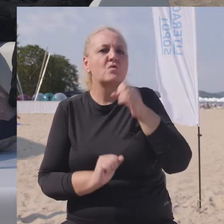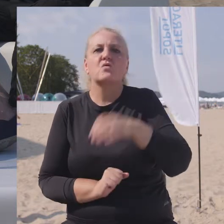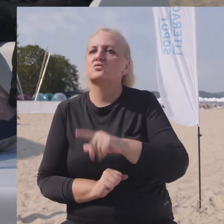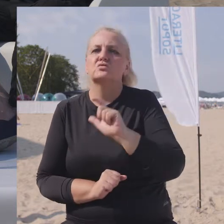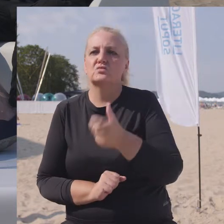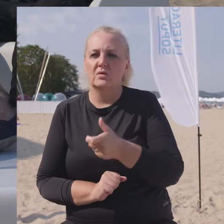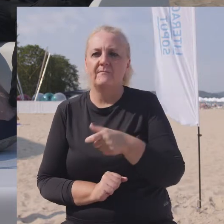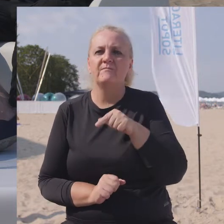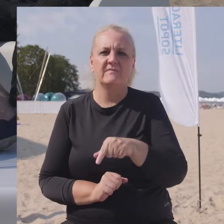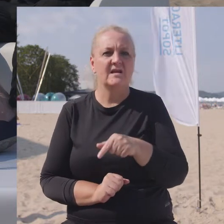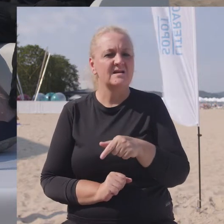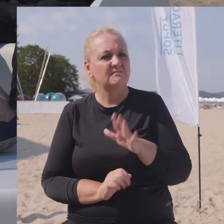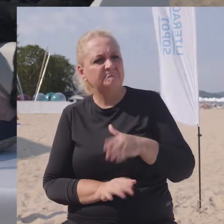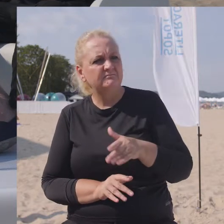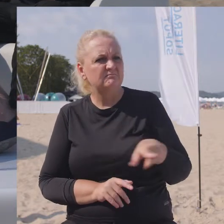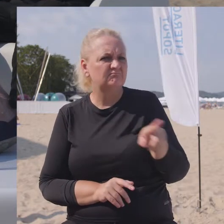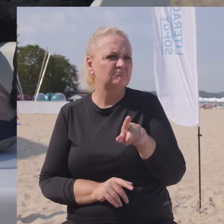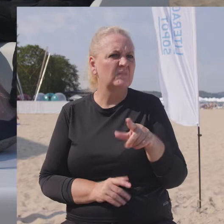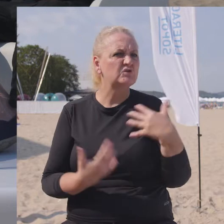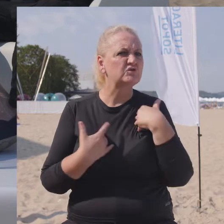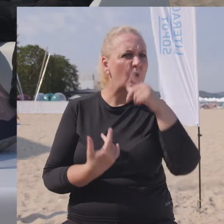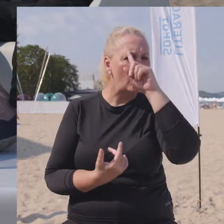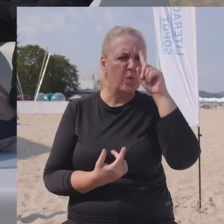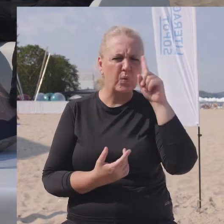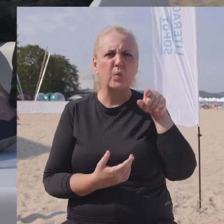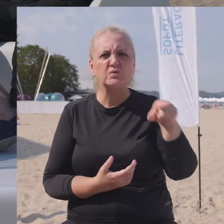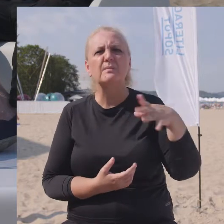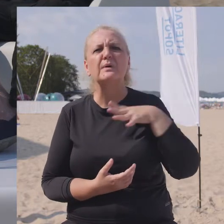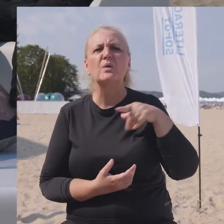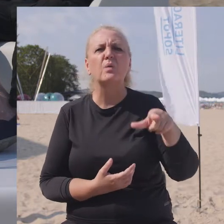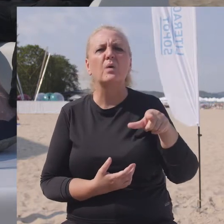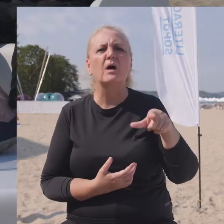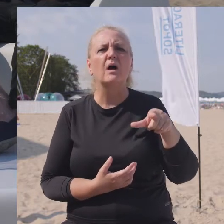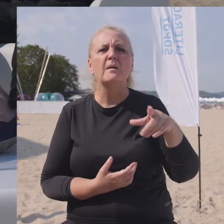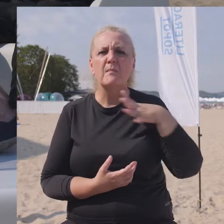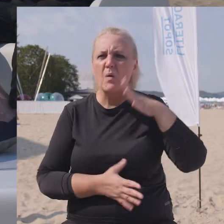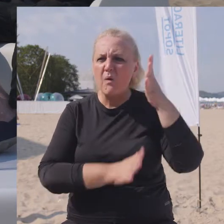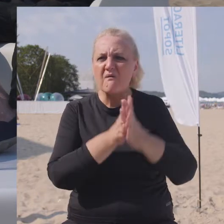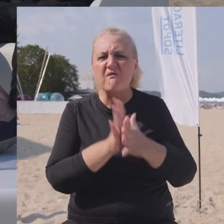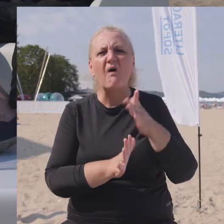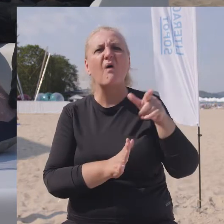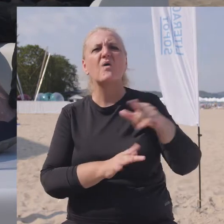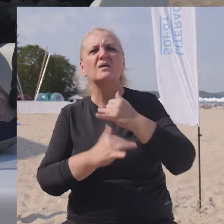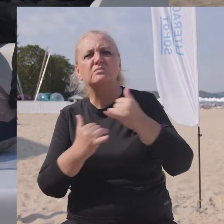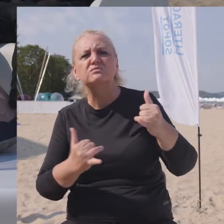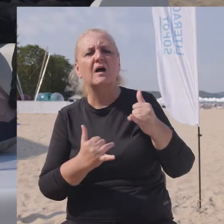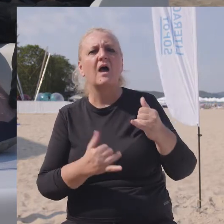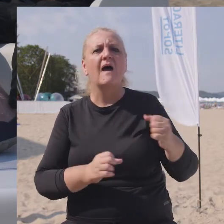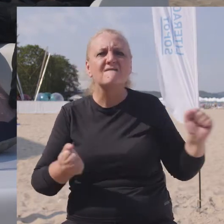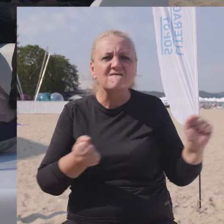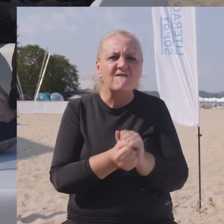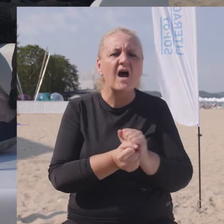na próbie oceny tego, w jaki sposób żyli ludzie, którzy przeżyli piekło wojny i próbowali stanąć na nogi